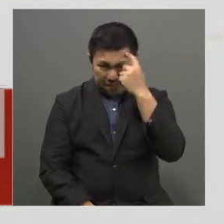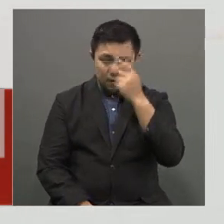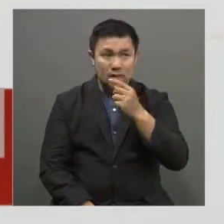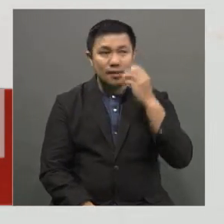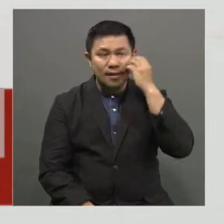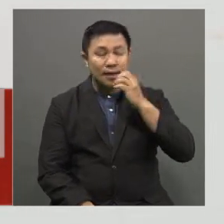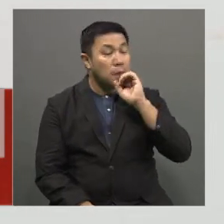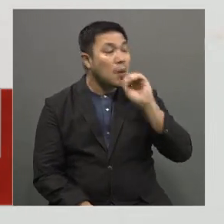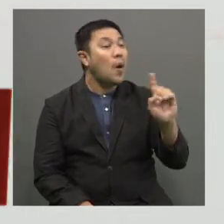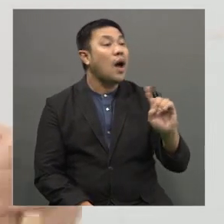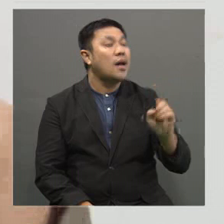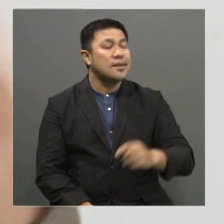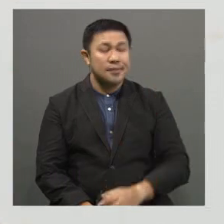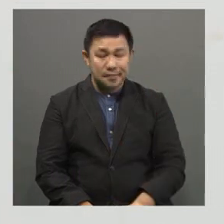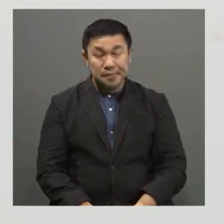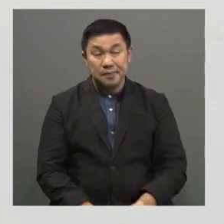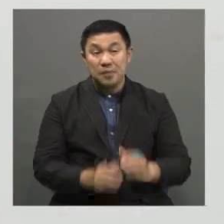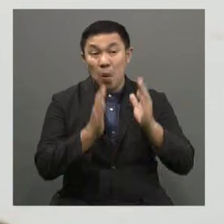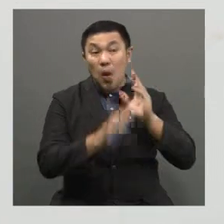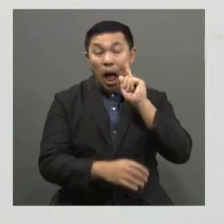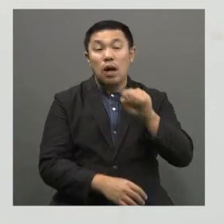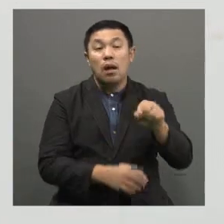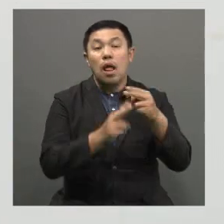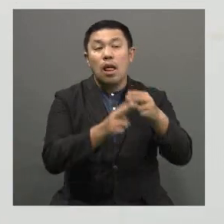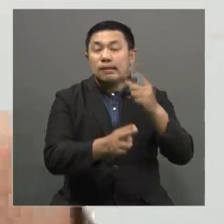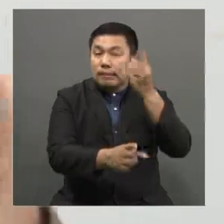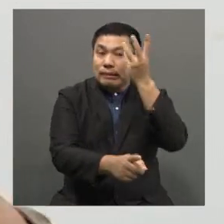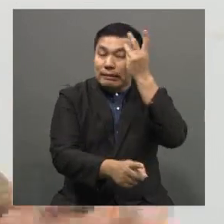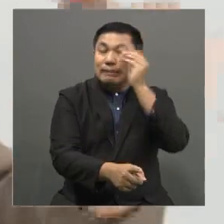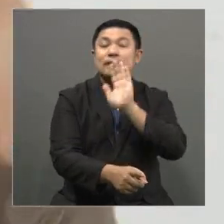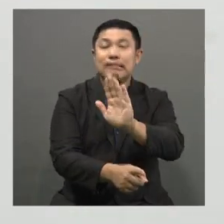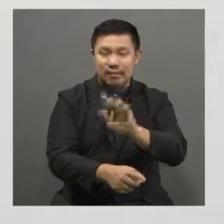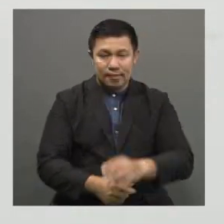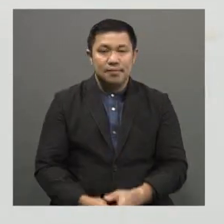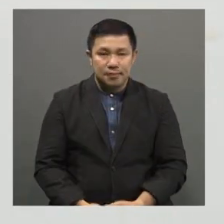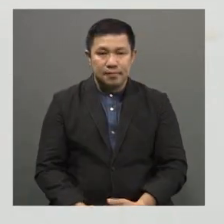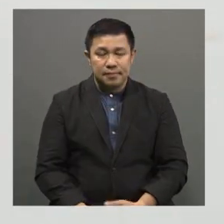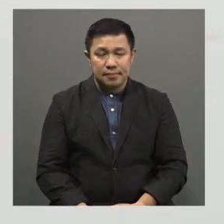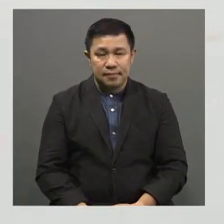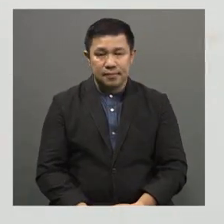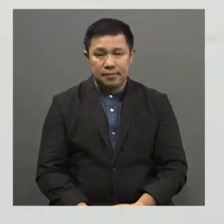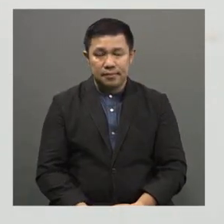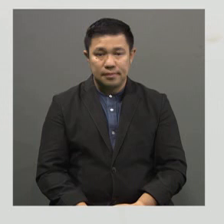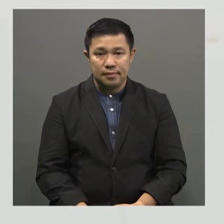เป็นว่าบอกสั้นๆแล้วกันก็ผู้ึเข่าก็ลองไปคิดเอาเองนะคะฟังบางช่วงบางตอน